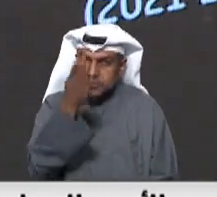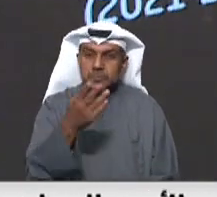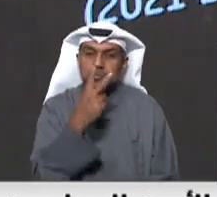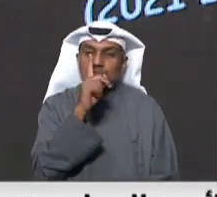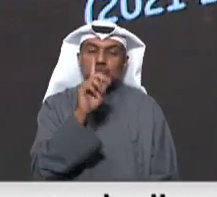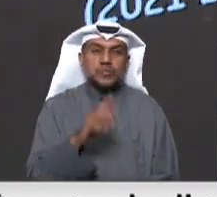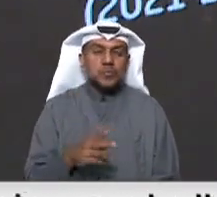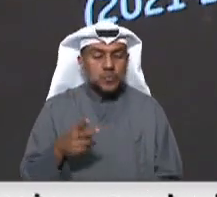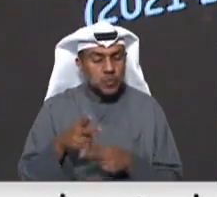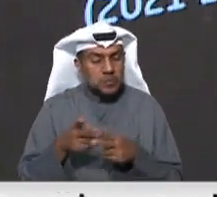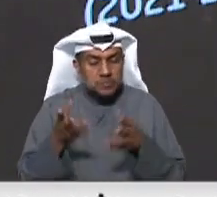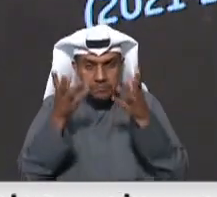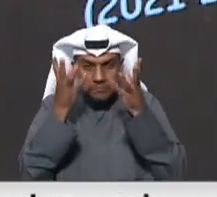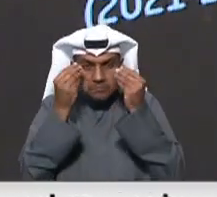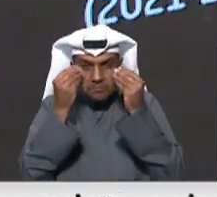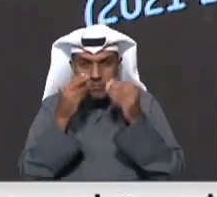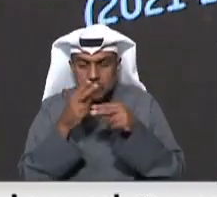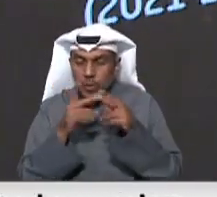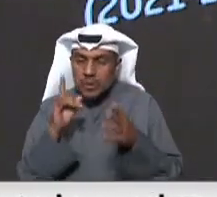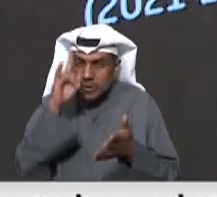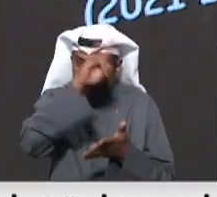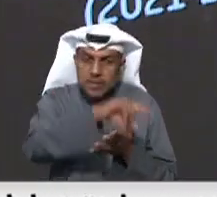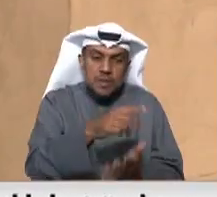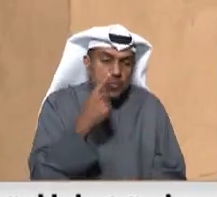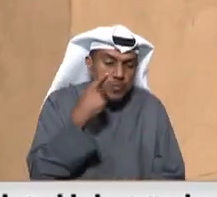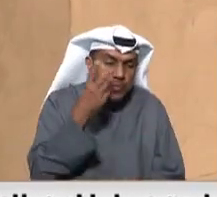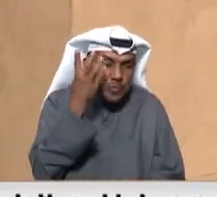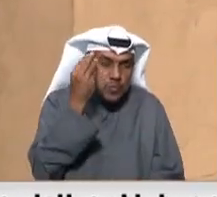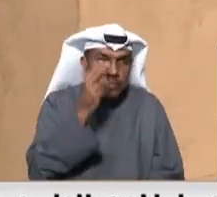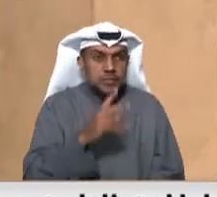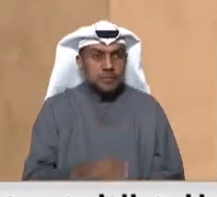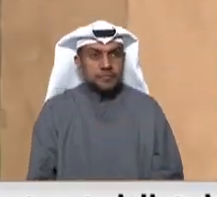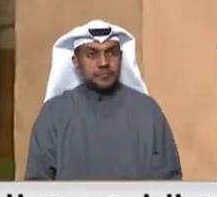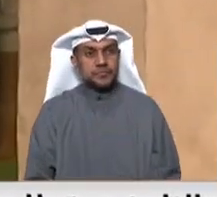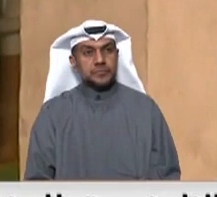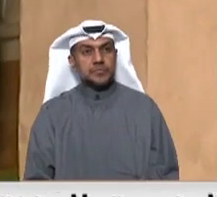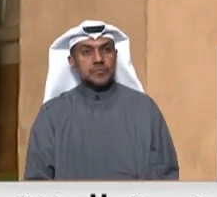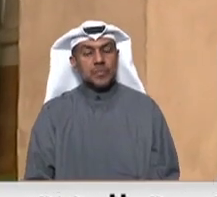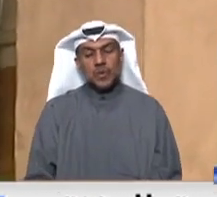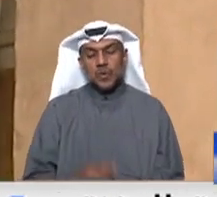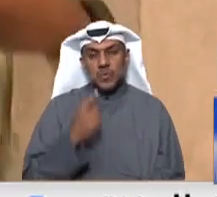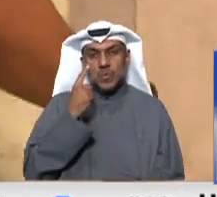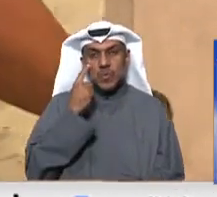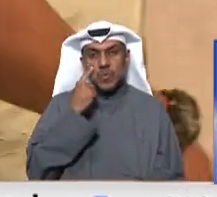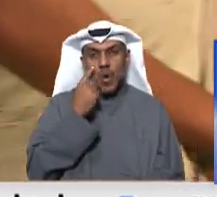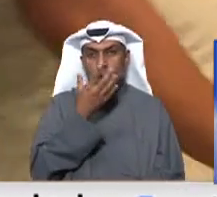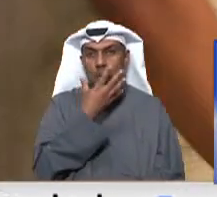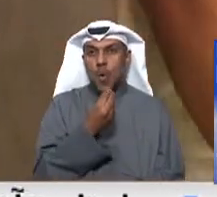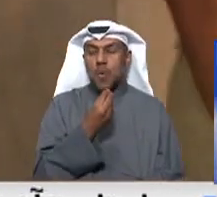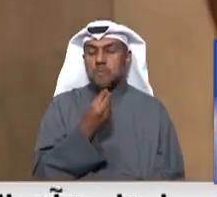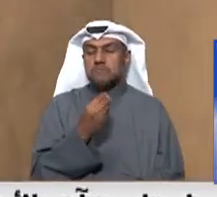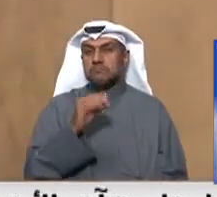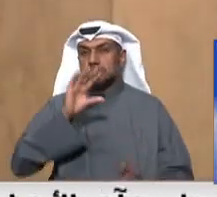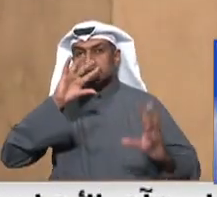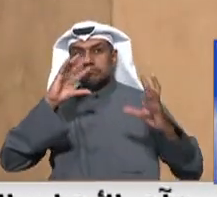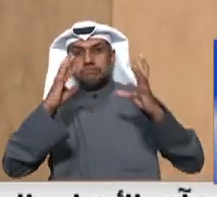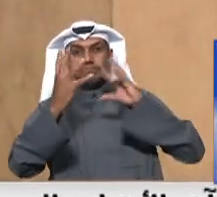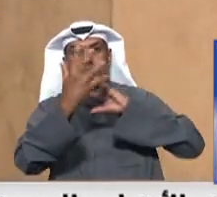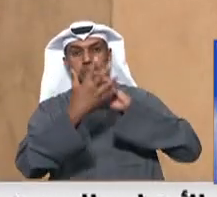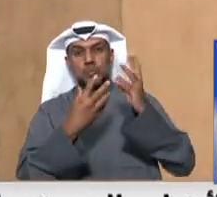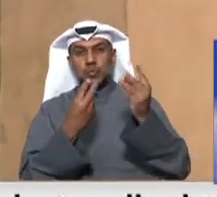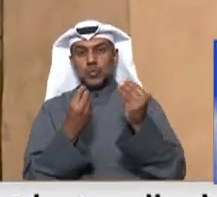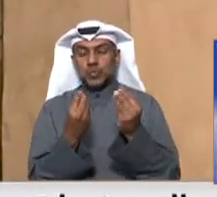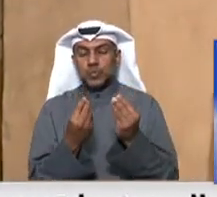واكثر على تعاليم وكل شيء صراحه الديكور جدا جميل